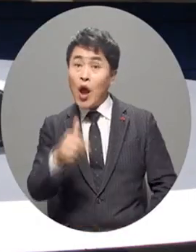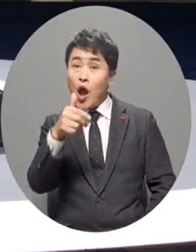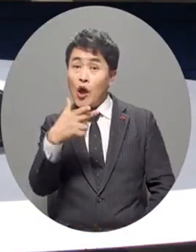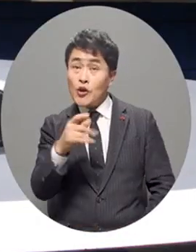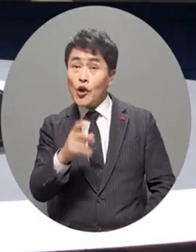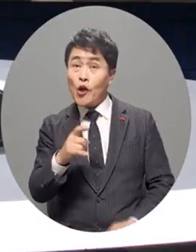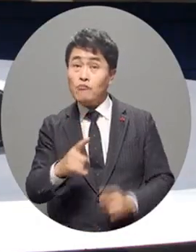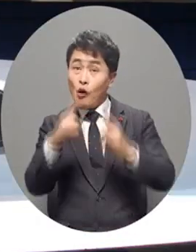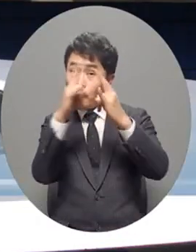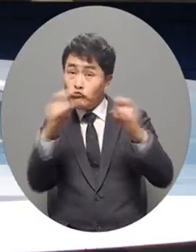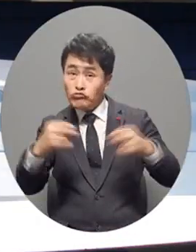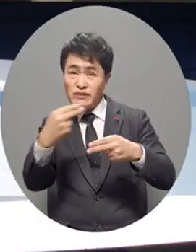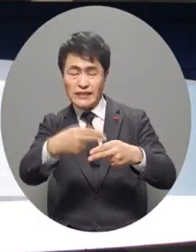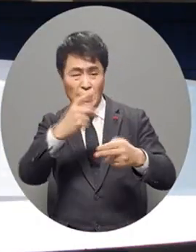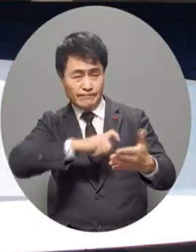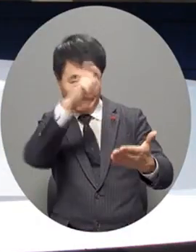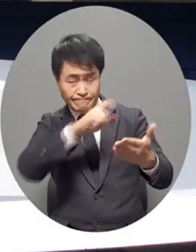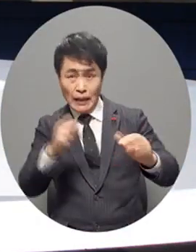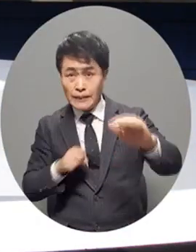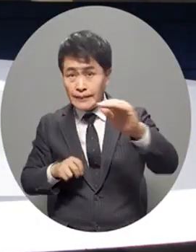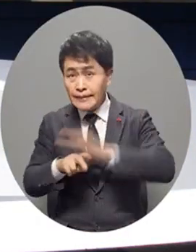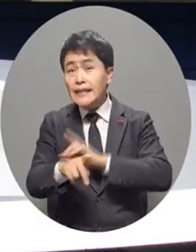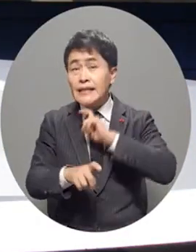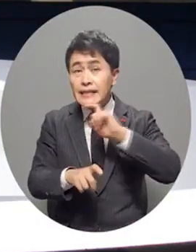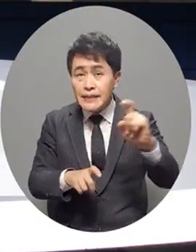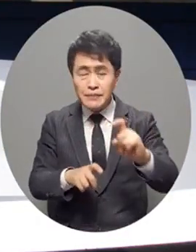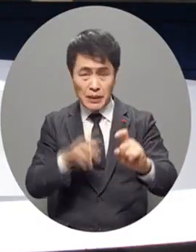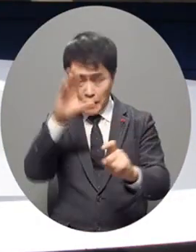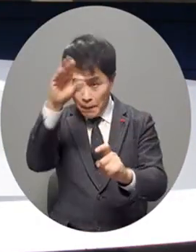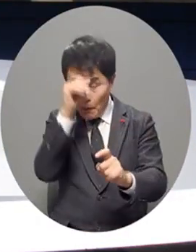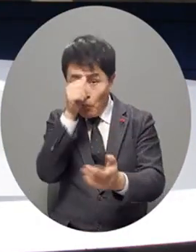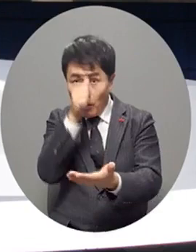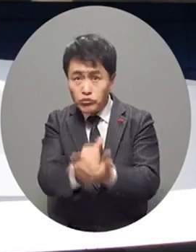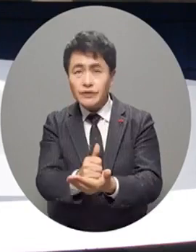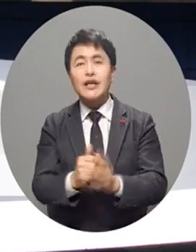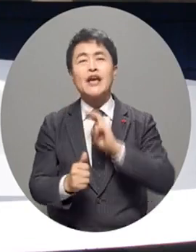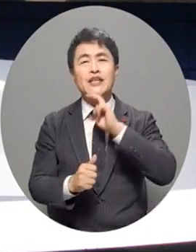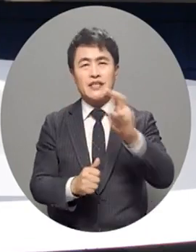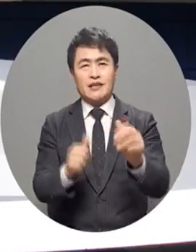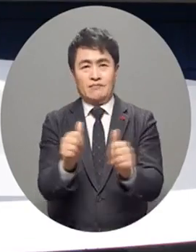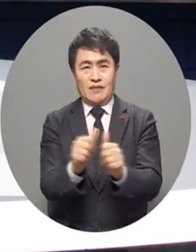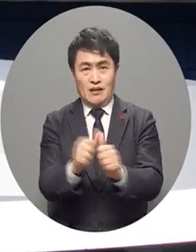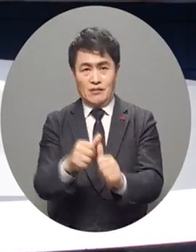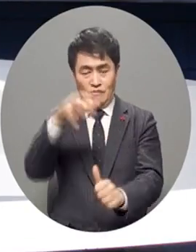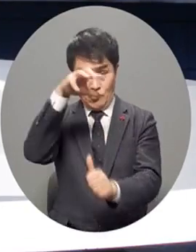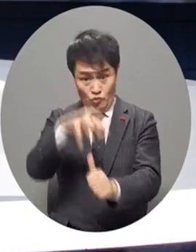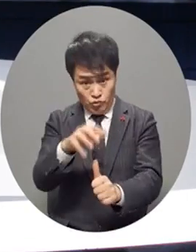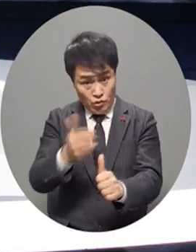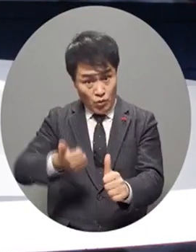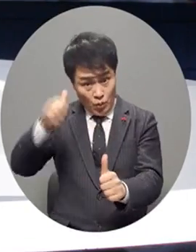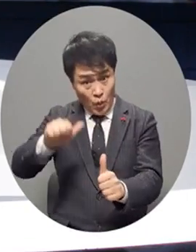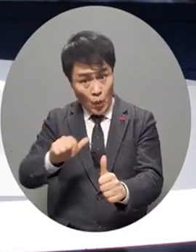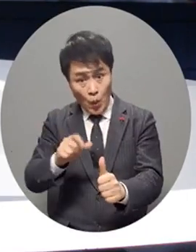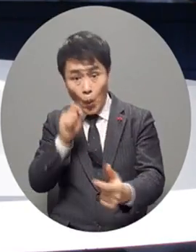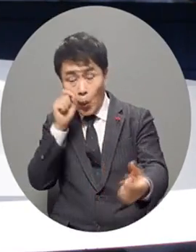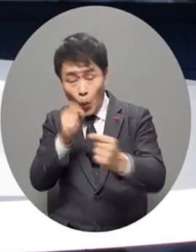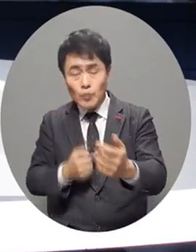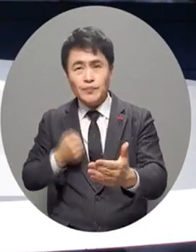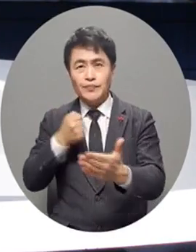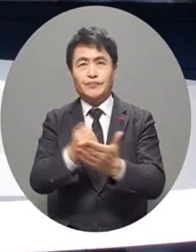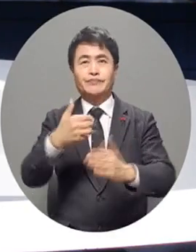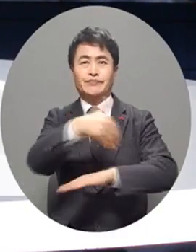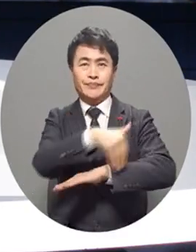경복궁 담장에 낙서를 하고 도주한 10대와 모방 범행을 벌인 20대 남성의 구속 여부가 곧 결정될